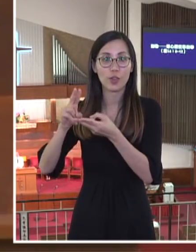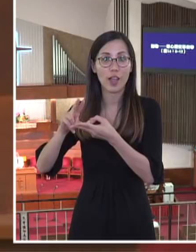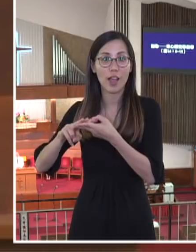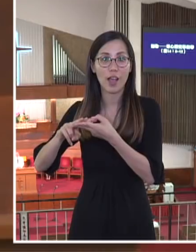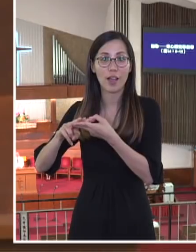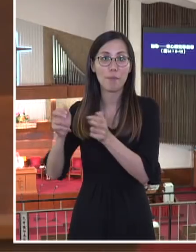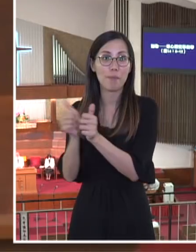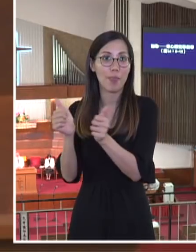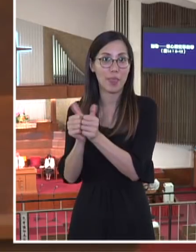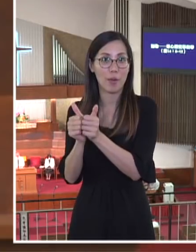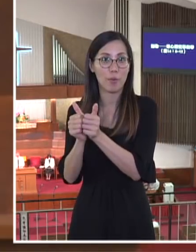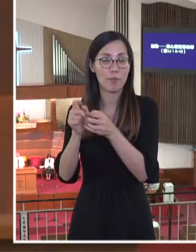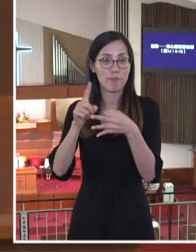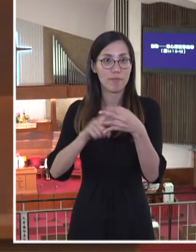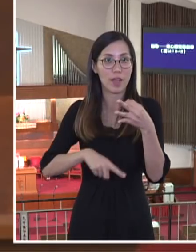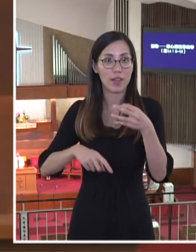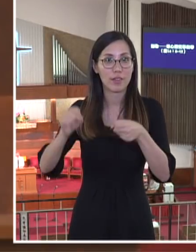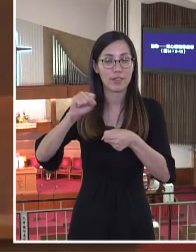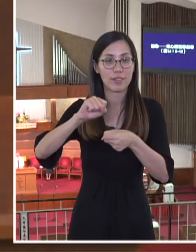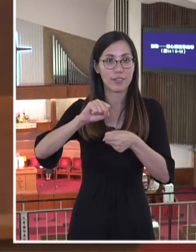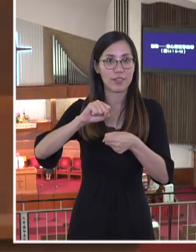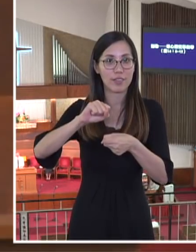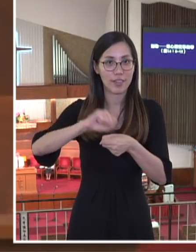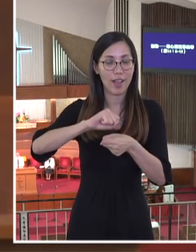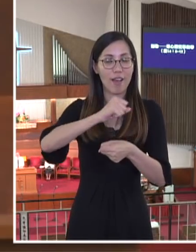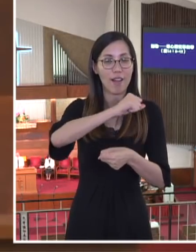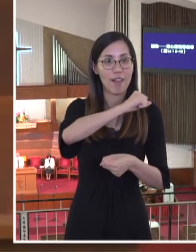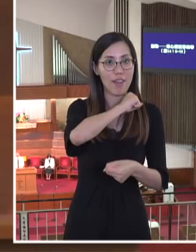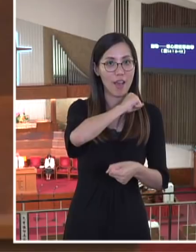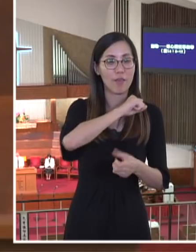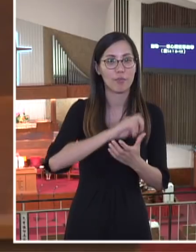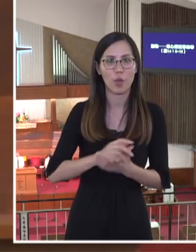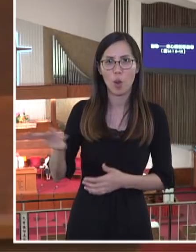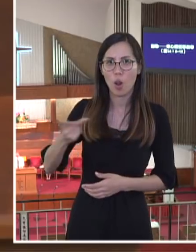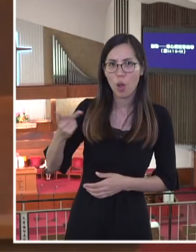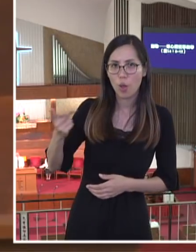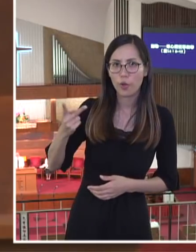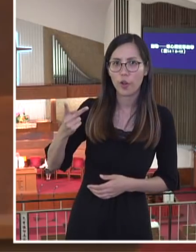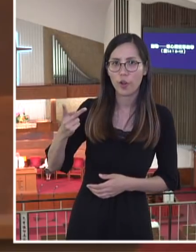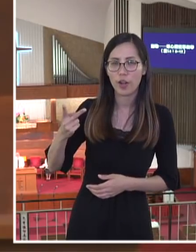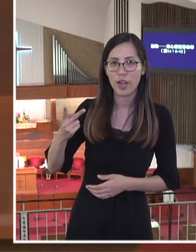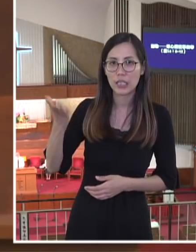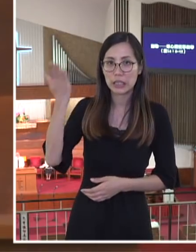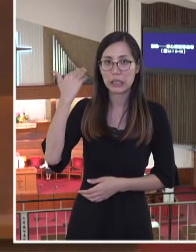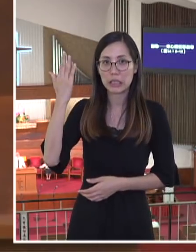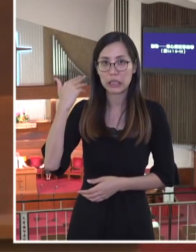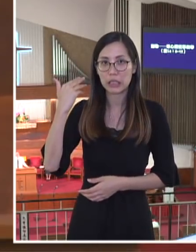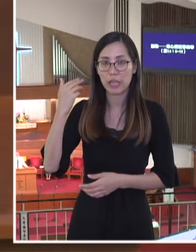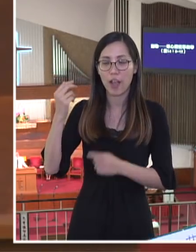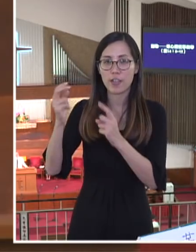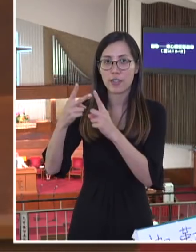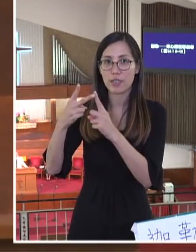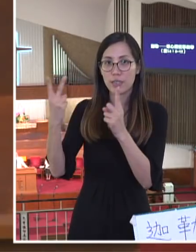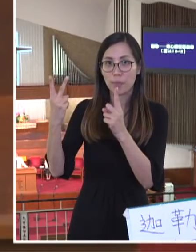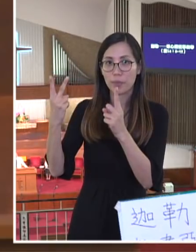是在當時候，特別是他們成為十二個探子當中兩個，他們去完做這個工作之